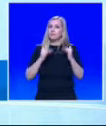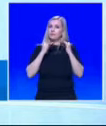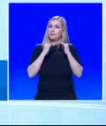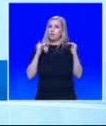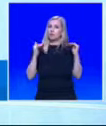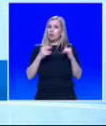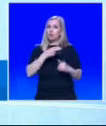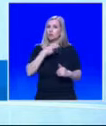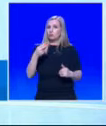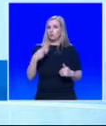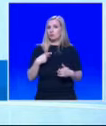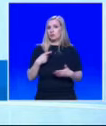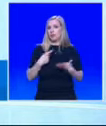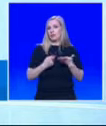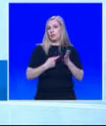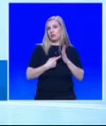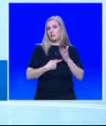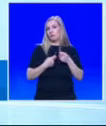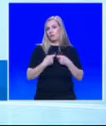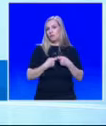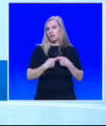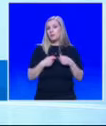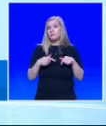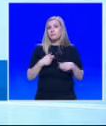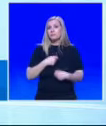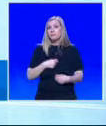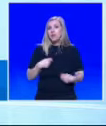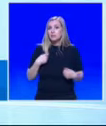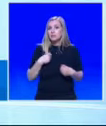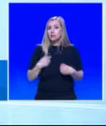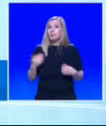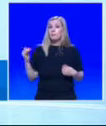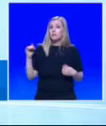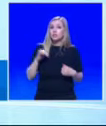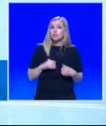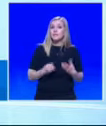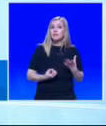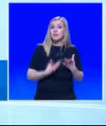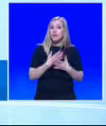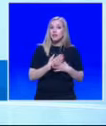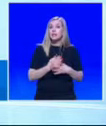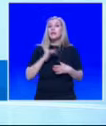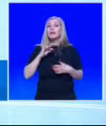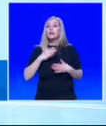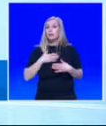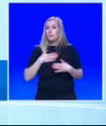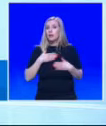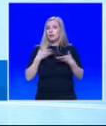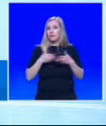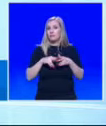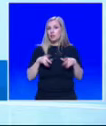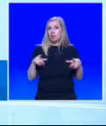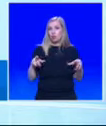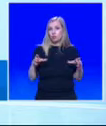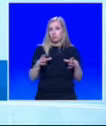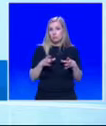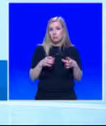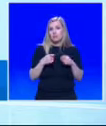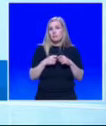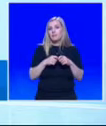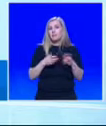на институцията, която трябва да ги провежда. За съжаление, присъствието и на Възраждане, и на Има такъв народ там, прави такъв тип